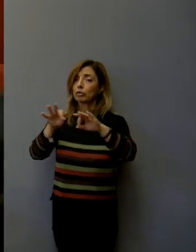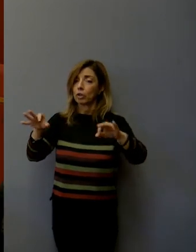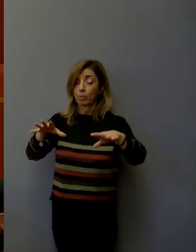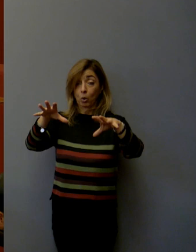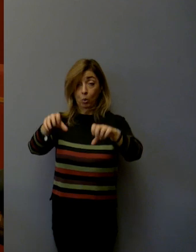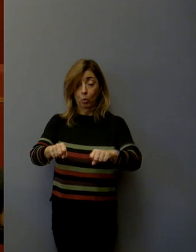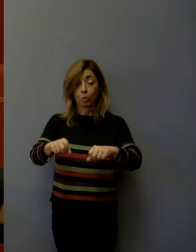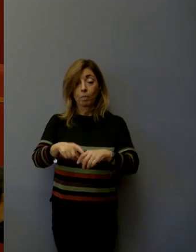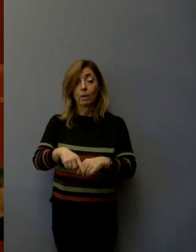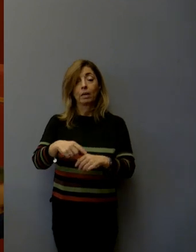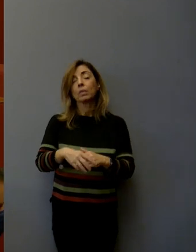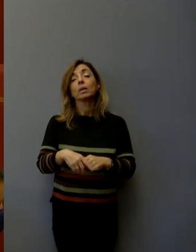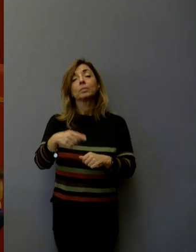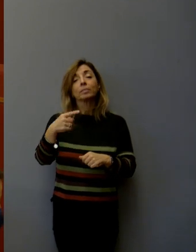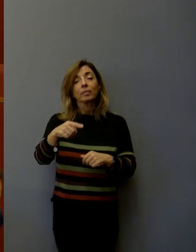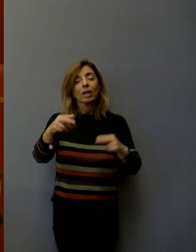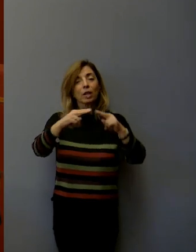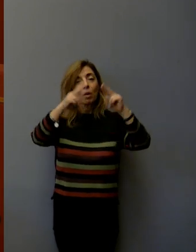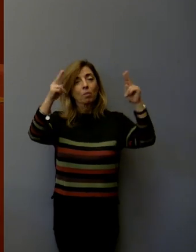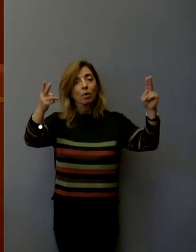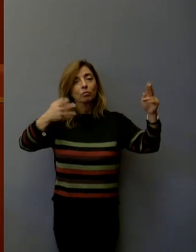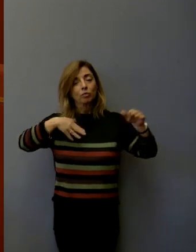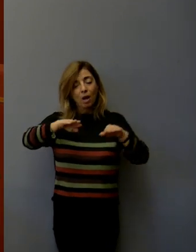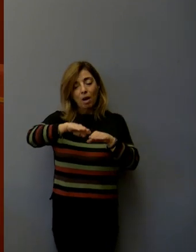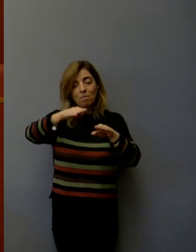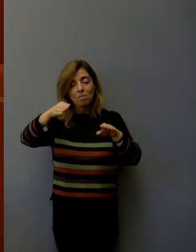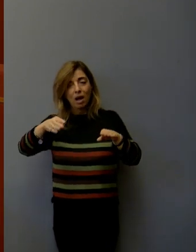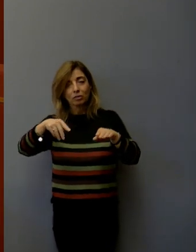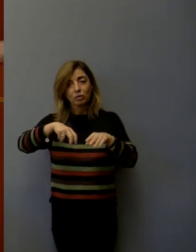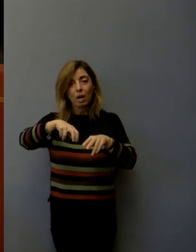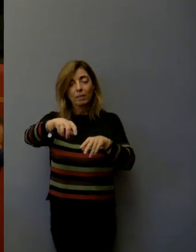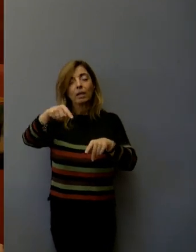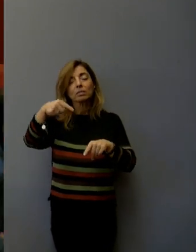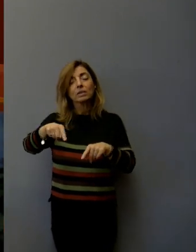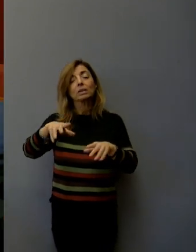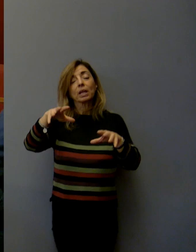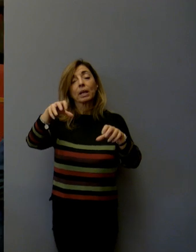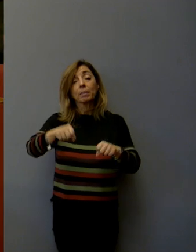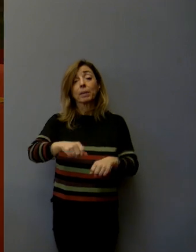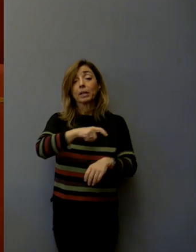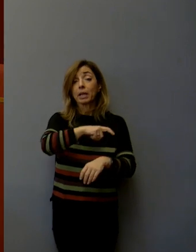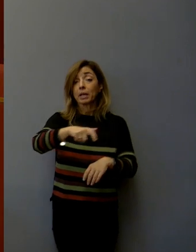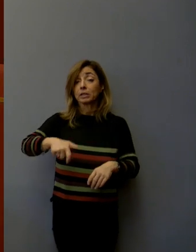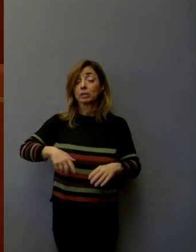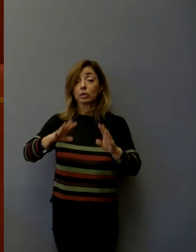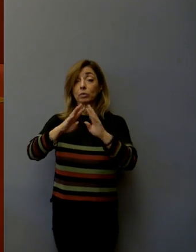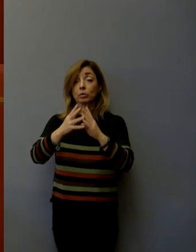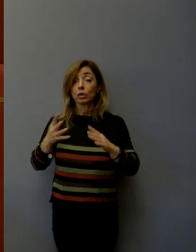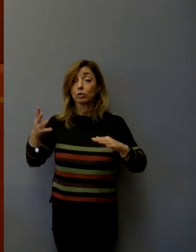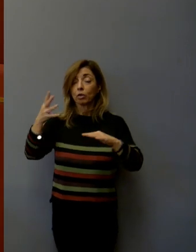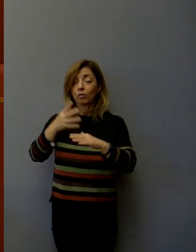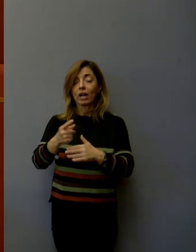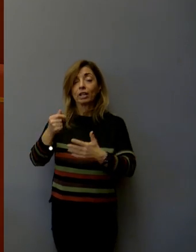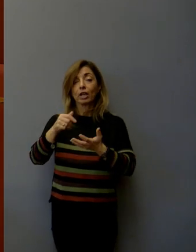che su entrambi i lati del ponte è presente il marciapiede si impegna il sindaco l'aggiunta di individuare all'interno del bilancio le risorse finanziarie per l'installazione di un parcheggio libero